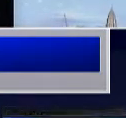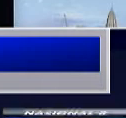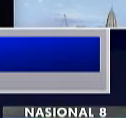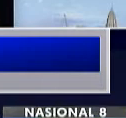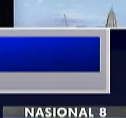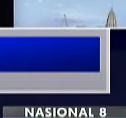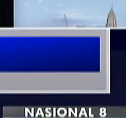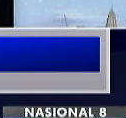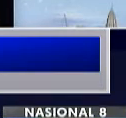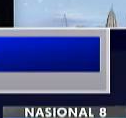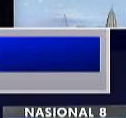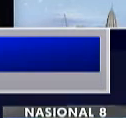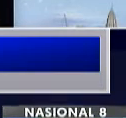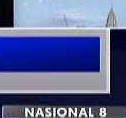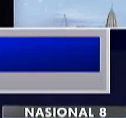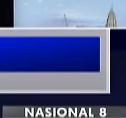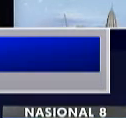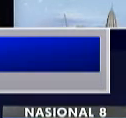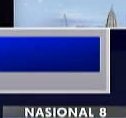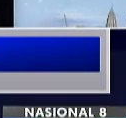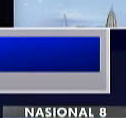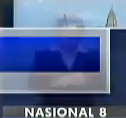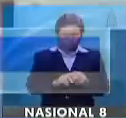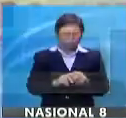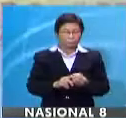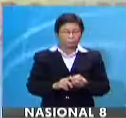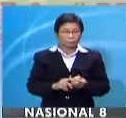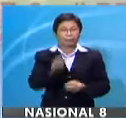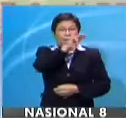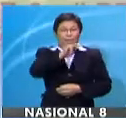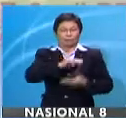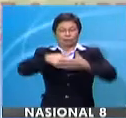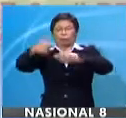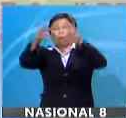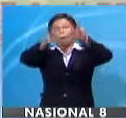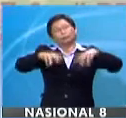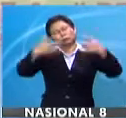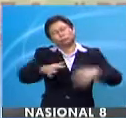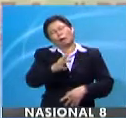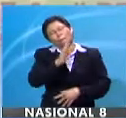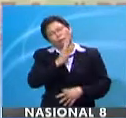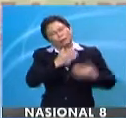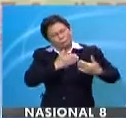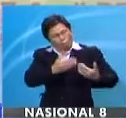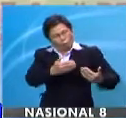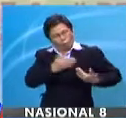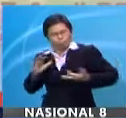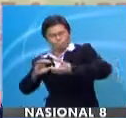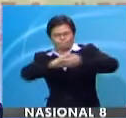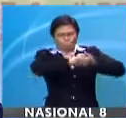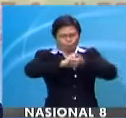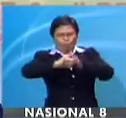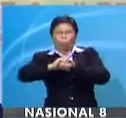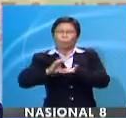Lokman, hadirin pastinya ASEAN berkongsi kesedihan yang sama. Menteri-menteri luar ASEAN telah pun melahirkan komitmen yang bersepadu